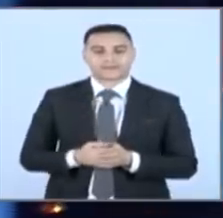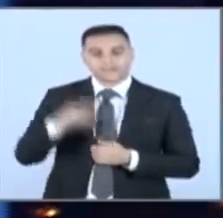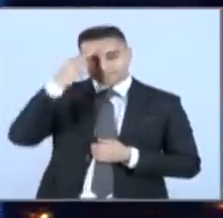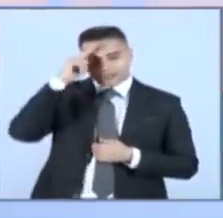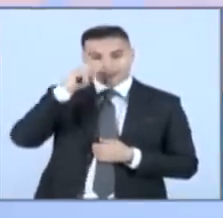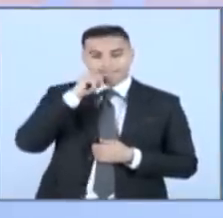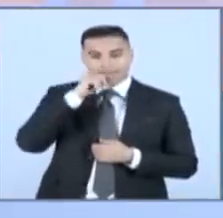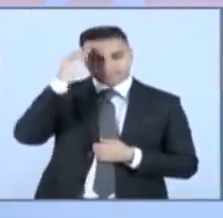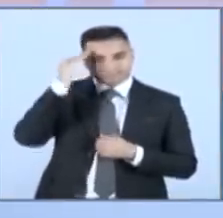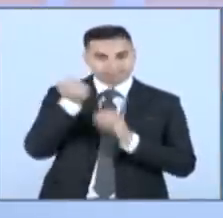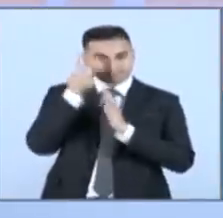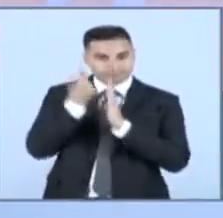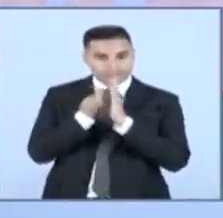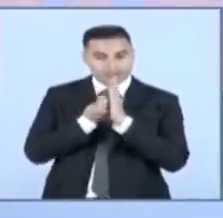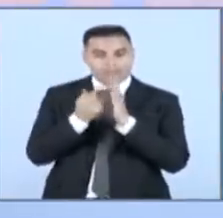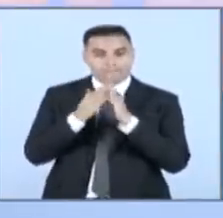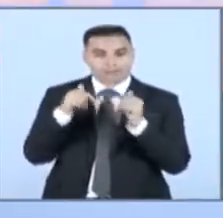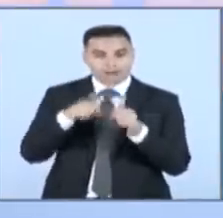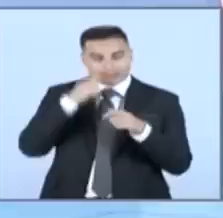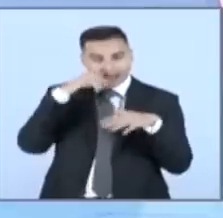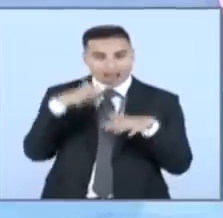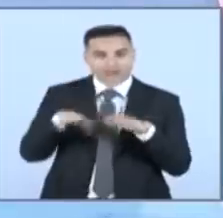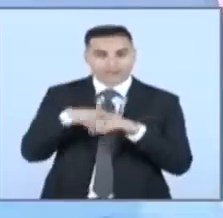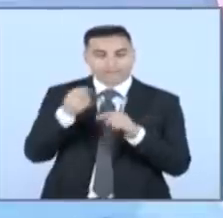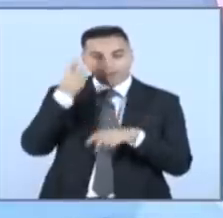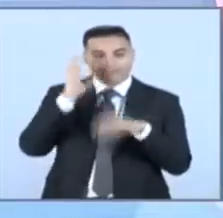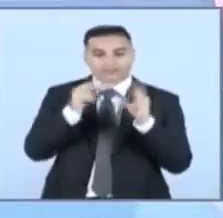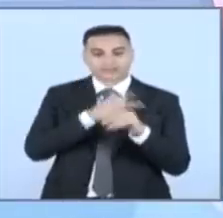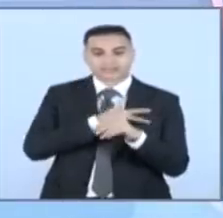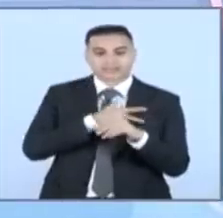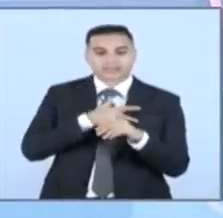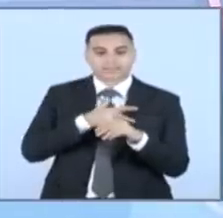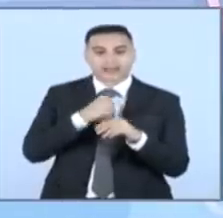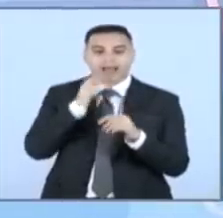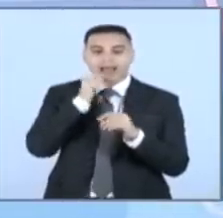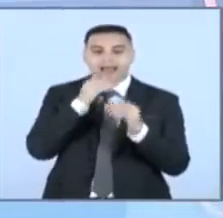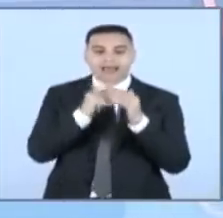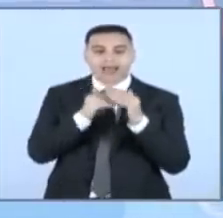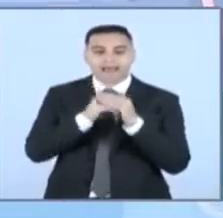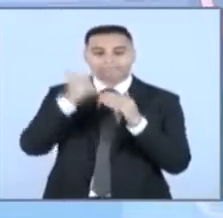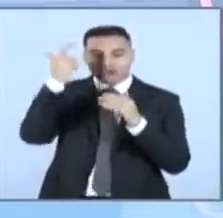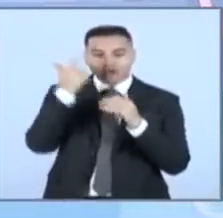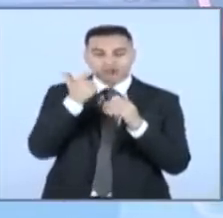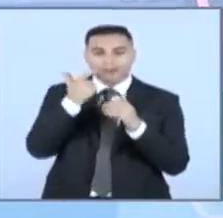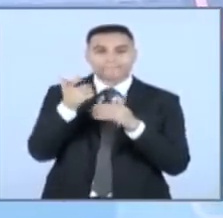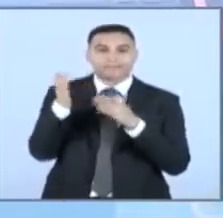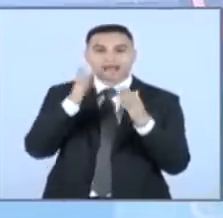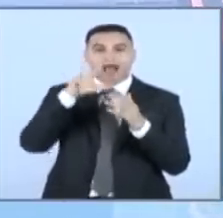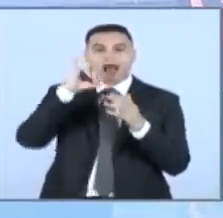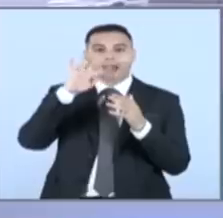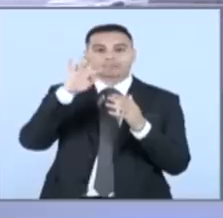من الأديبة المصرية المعاصرة مؤلفة رواية أيام الشمس